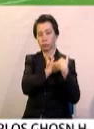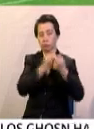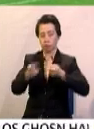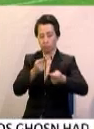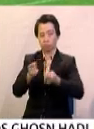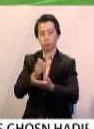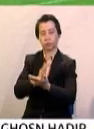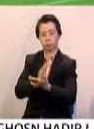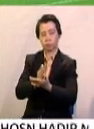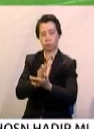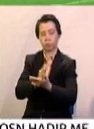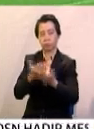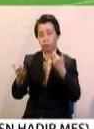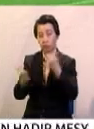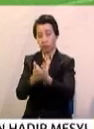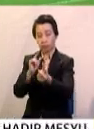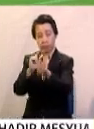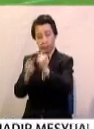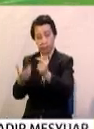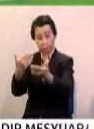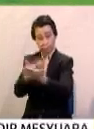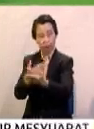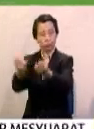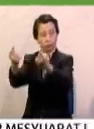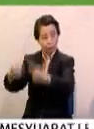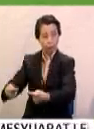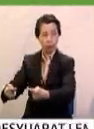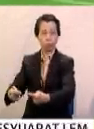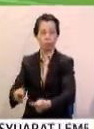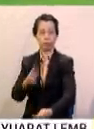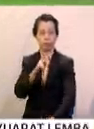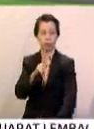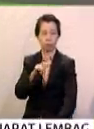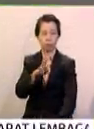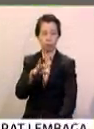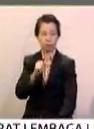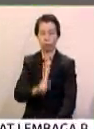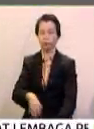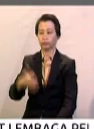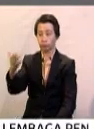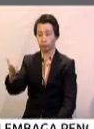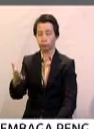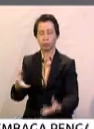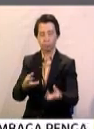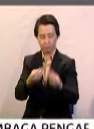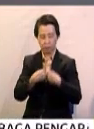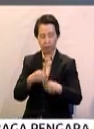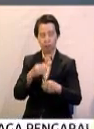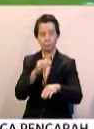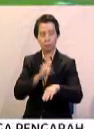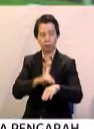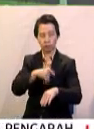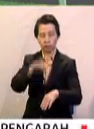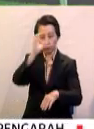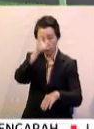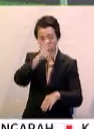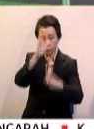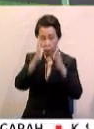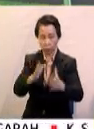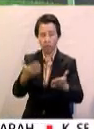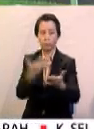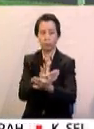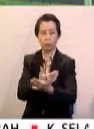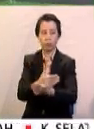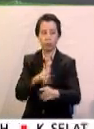pengendali sementara sehingga pengganti baru dikenal pasti oleh KLFA. Nokman meminta diberikan masa sekurang-kurangnya sebulan untuk mencari pengganti baru bergantung